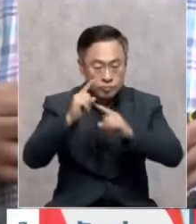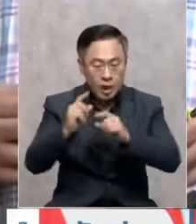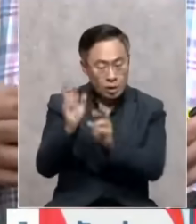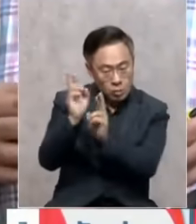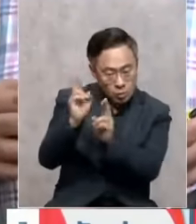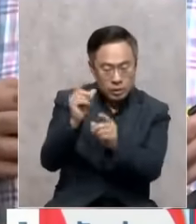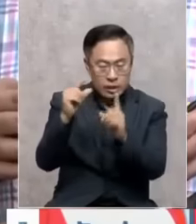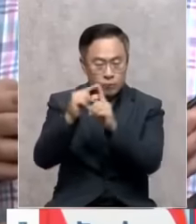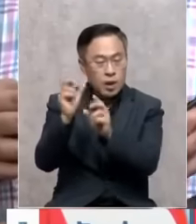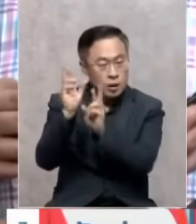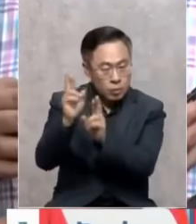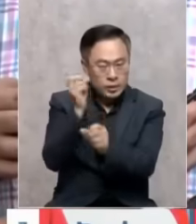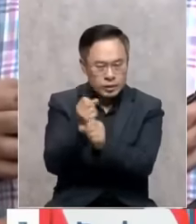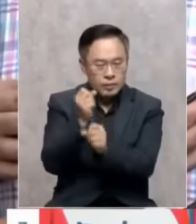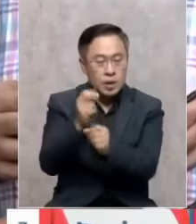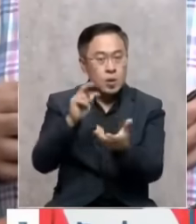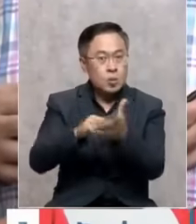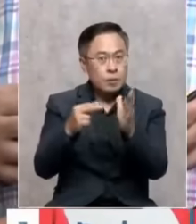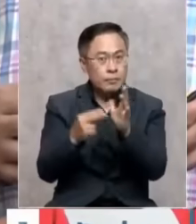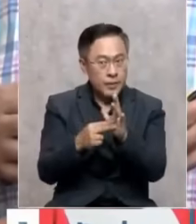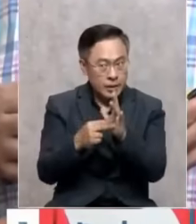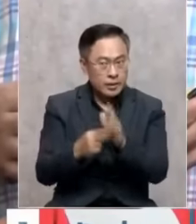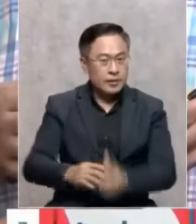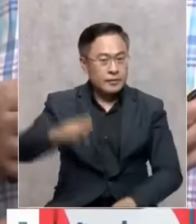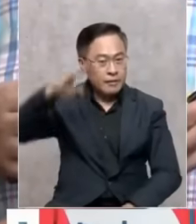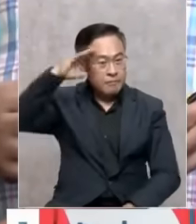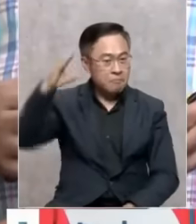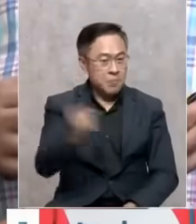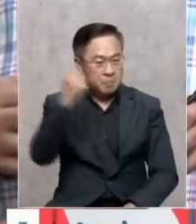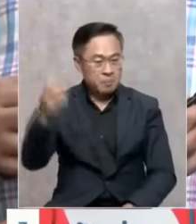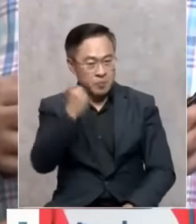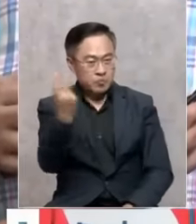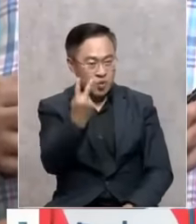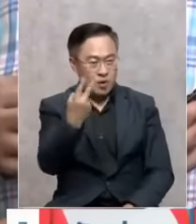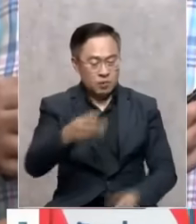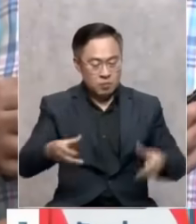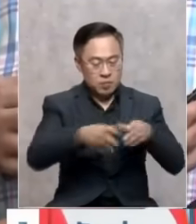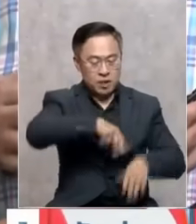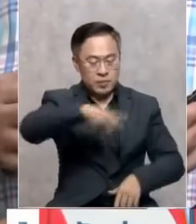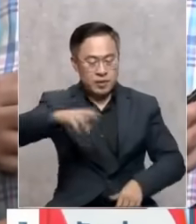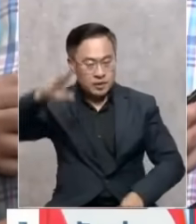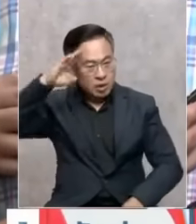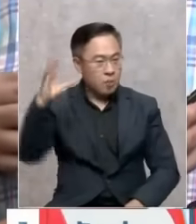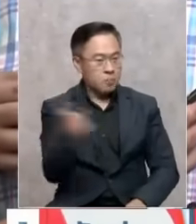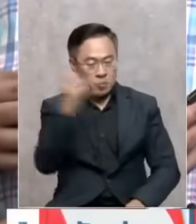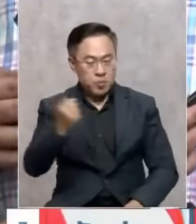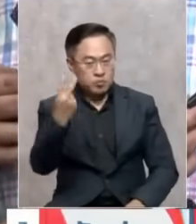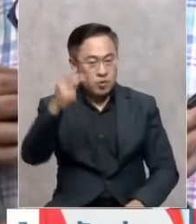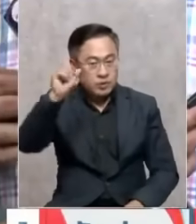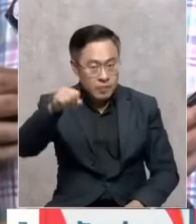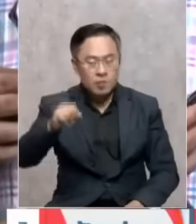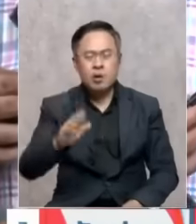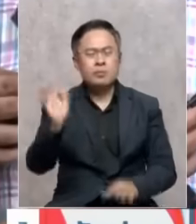ทนักข่าวถามเอ๊ะประมาทเพราะมีบทเรียนมาแล้วใช่ไหมโดนยึดอำนาจไป2ครั้งคุณสุทินบอกว่าอันนั้นไม่ได้คิดเลยฮะไม่ได้คิ